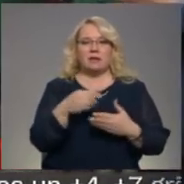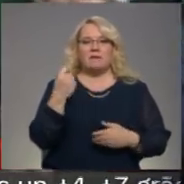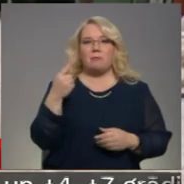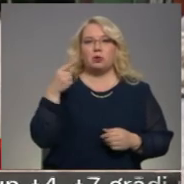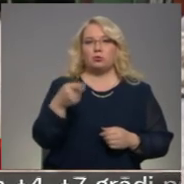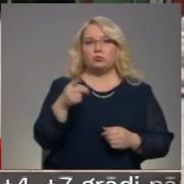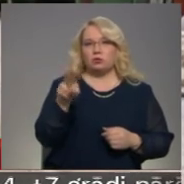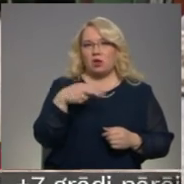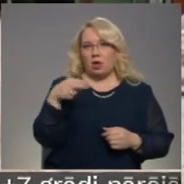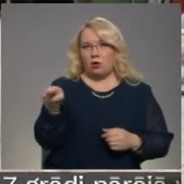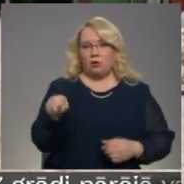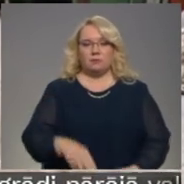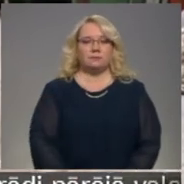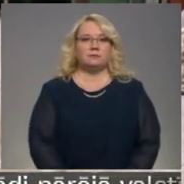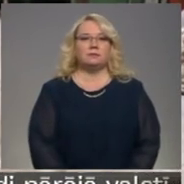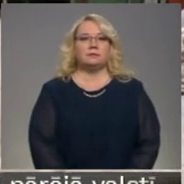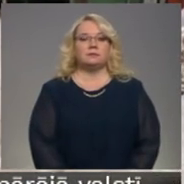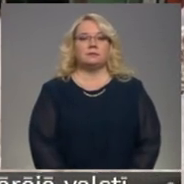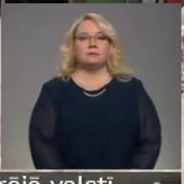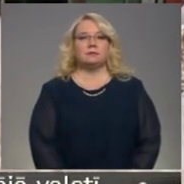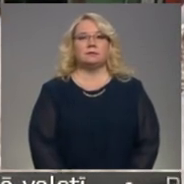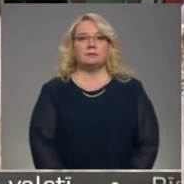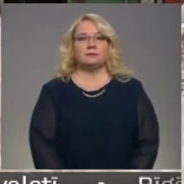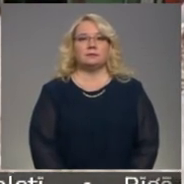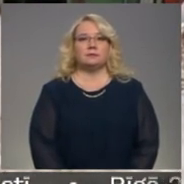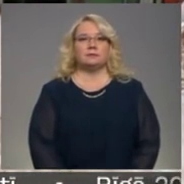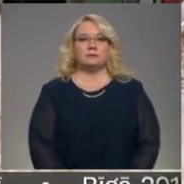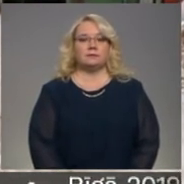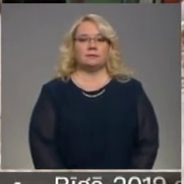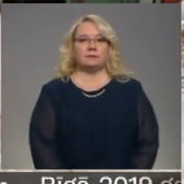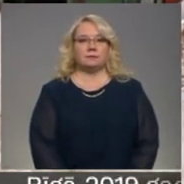11 000 eiro. Sandra Leitāne, Andris Pāns, Zemgales reģionālā televīzija.